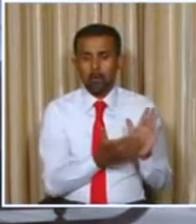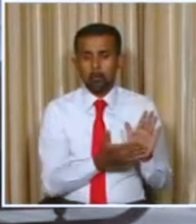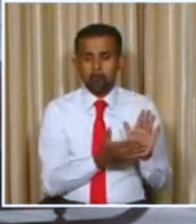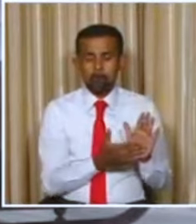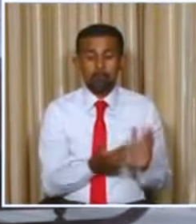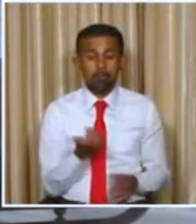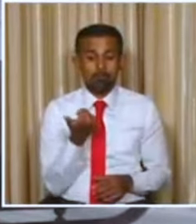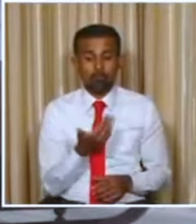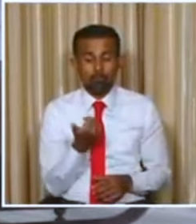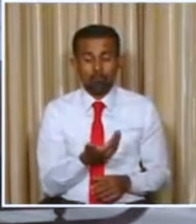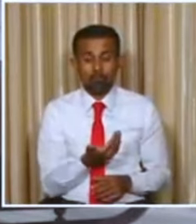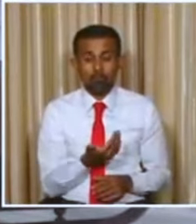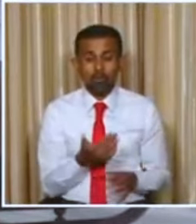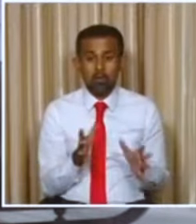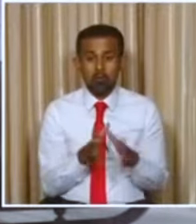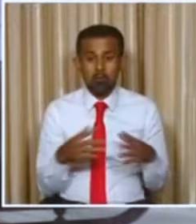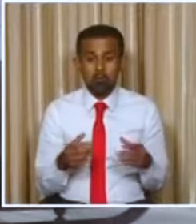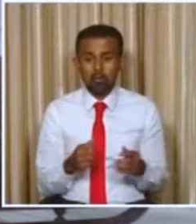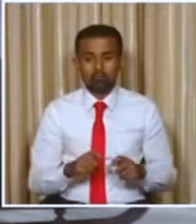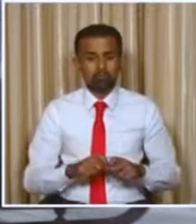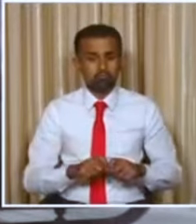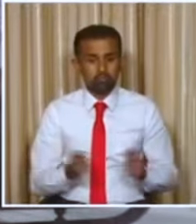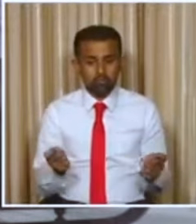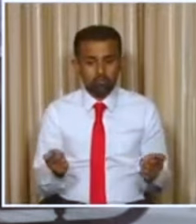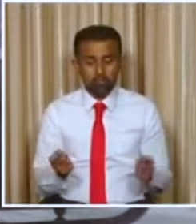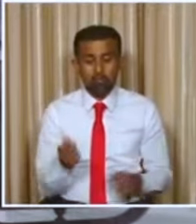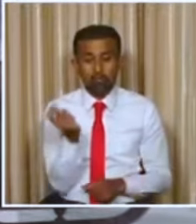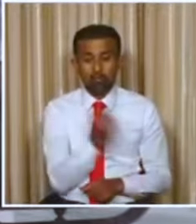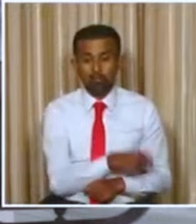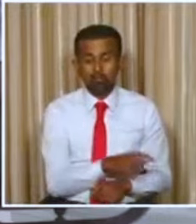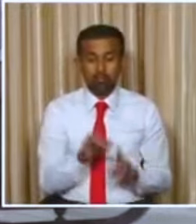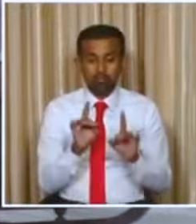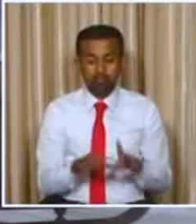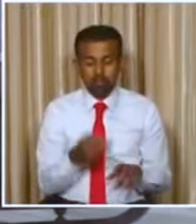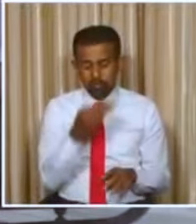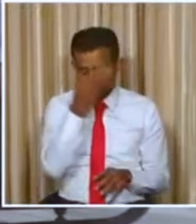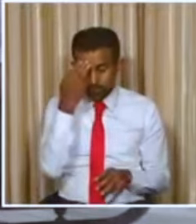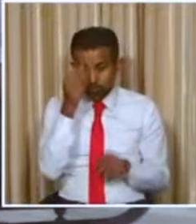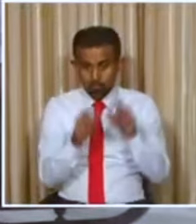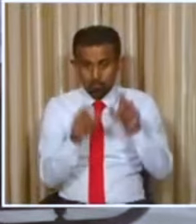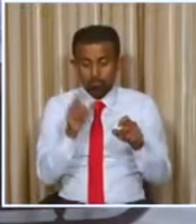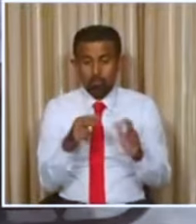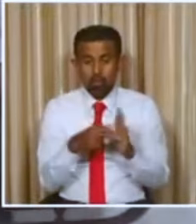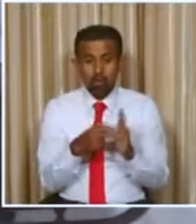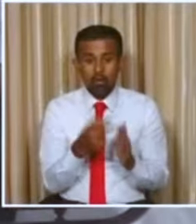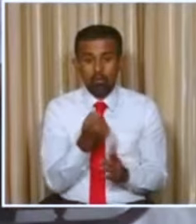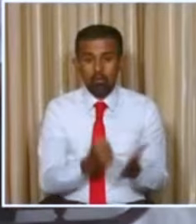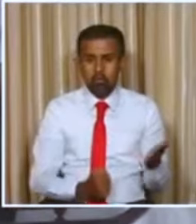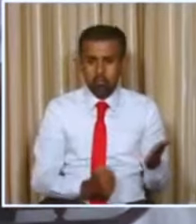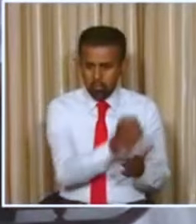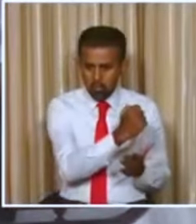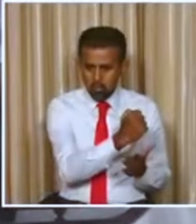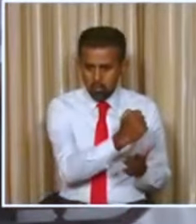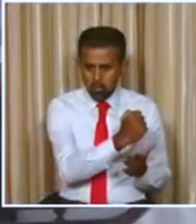திட்டமிட்ட ரீதியிலே தமிழர்களுடைய பொருளாதாரத்தை அழிப்பதற்காக மேற்கொள்ளப்படுகிற நடவடிக்கைகள். எங்களுடைய நிலங்களை ஆக்கிரமித்து கரையோரங்களை ஆக்கிரமித்து கடற்படை